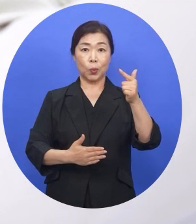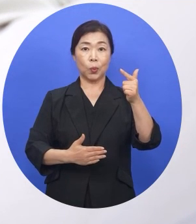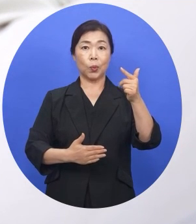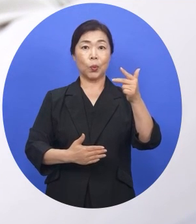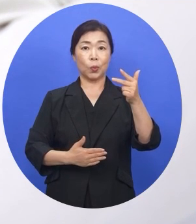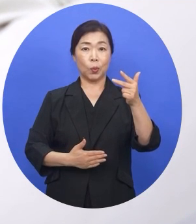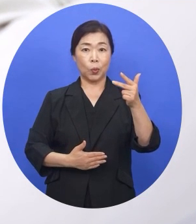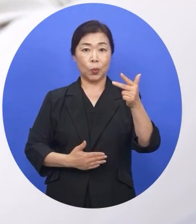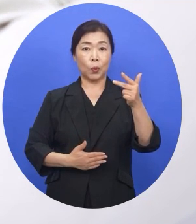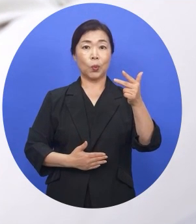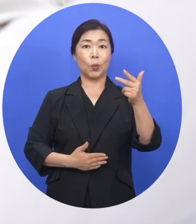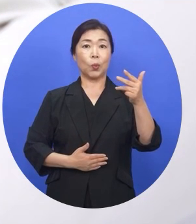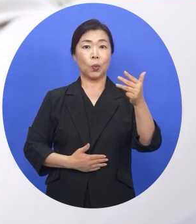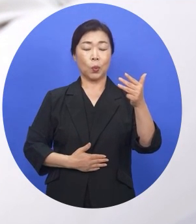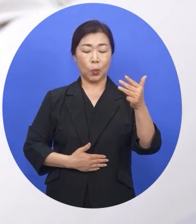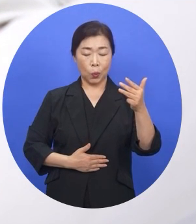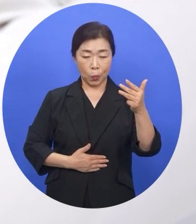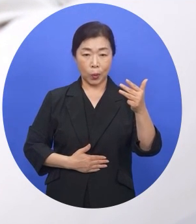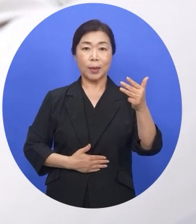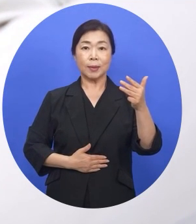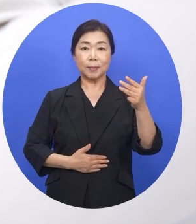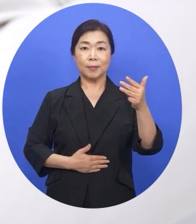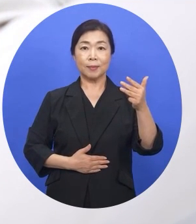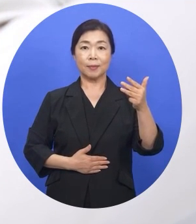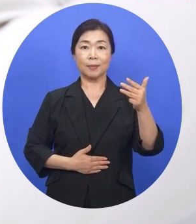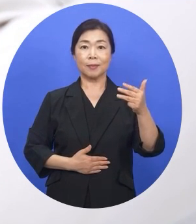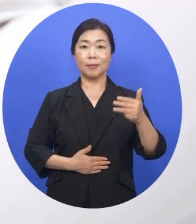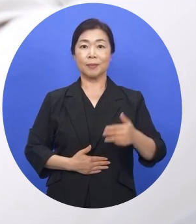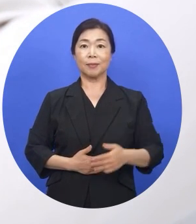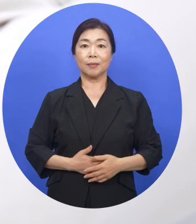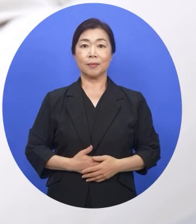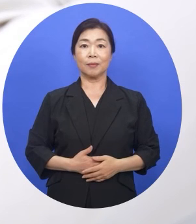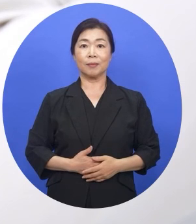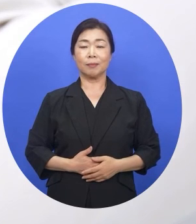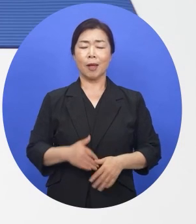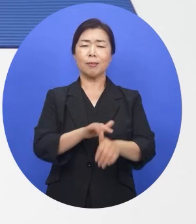다섯, 여섯, 일곱, 여덟.